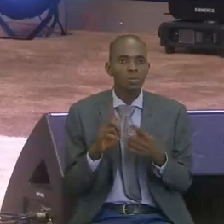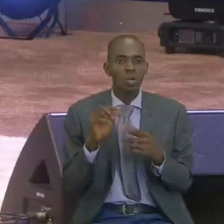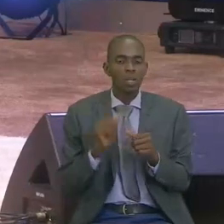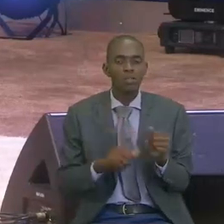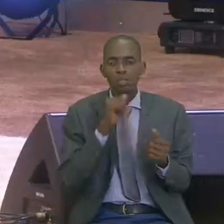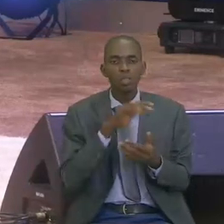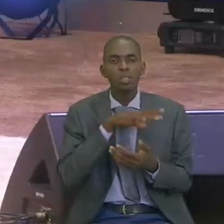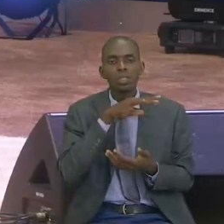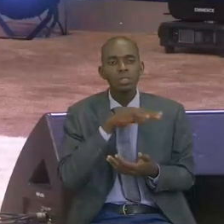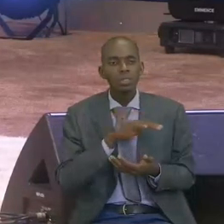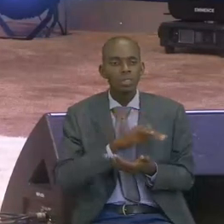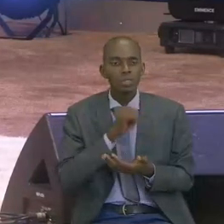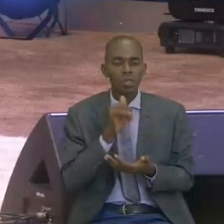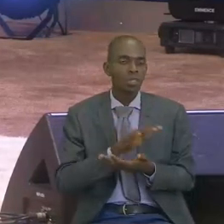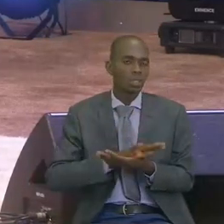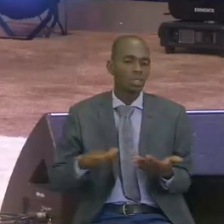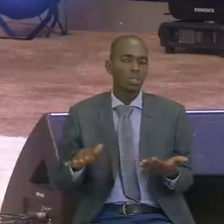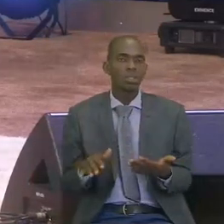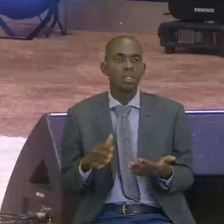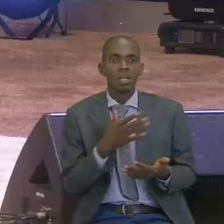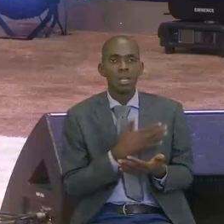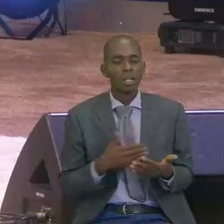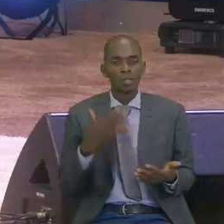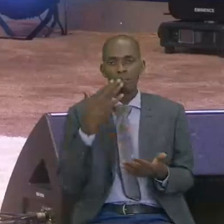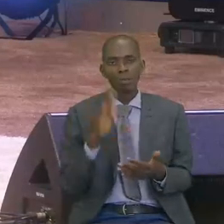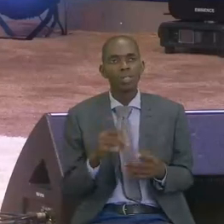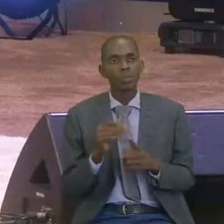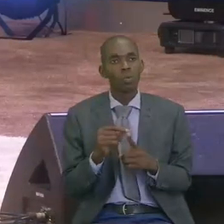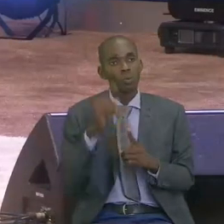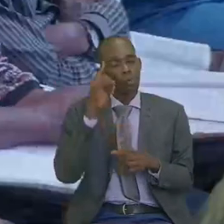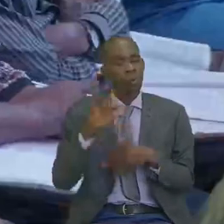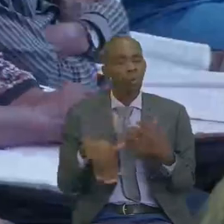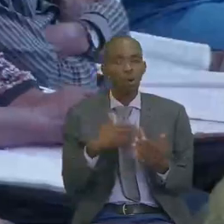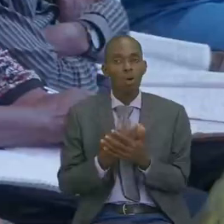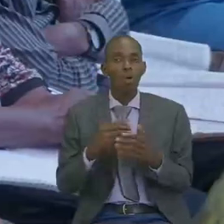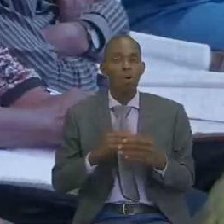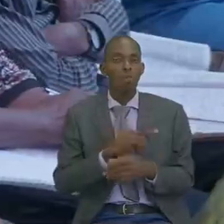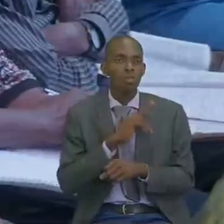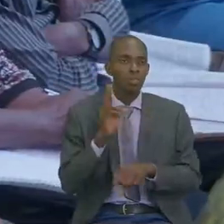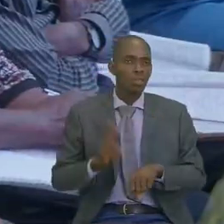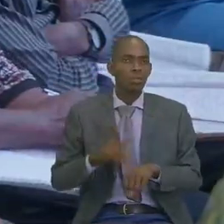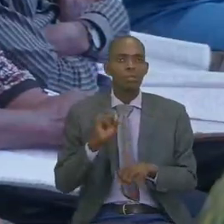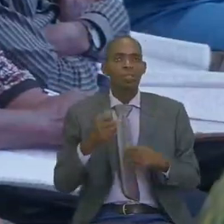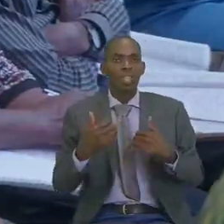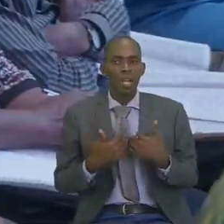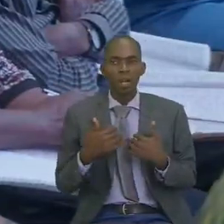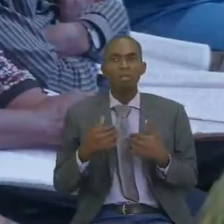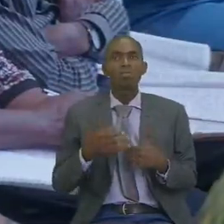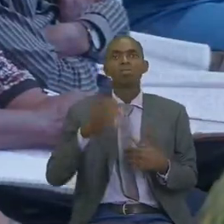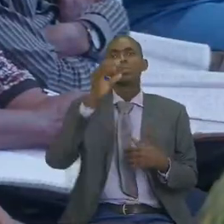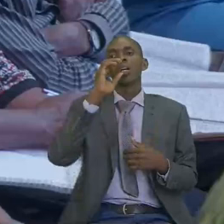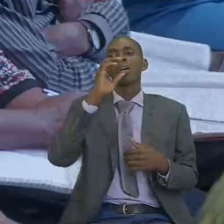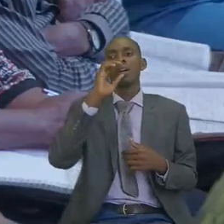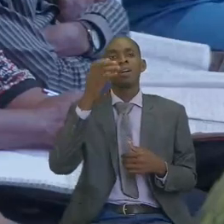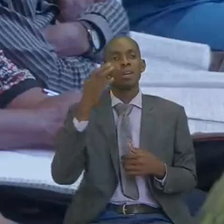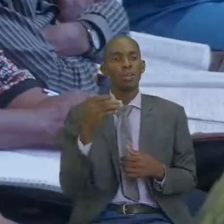et odieux. Verset 3. Parce que toutes les nations ont bu du vin de la fureur